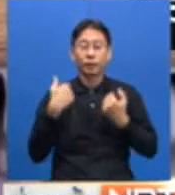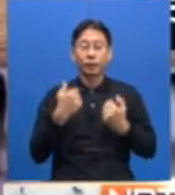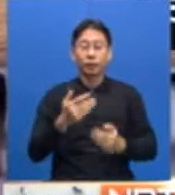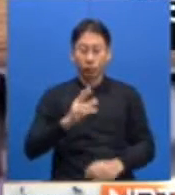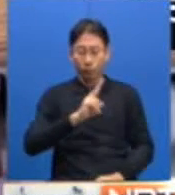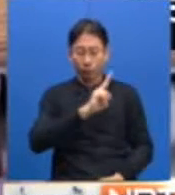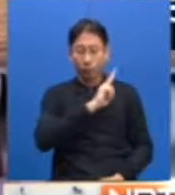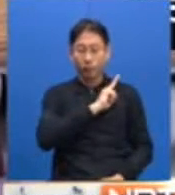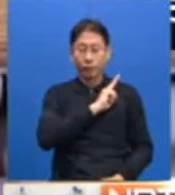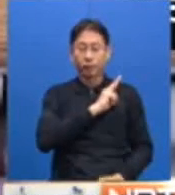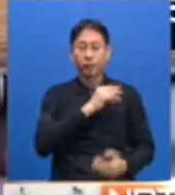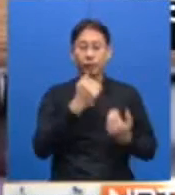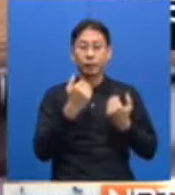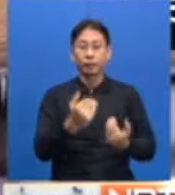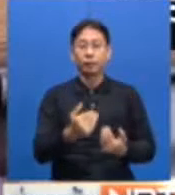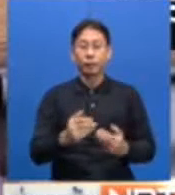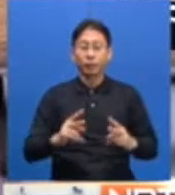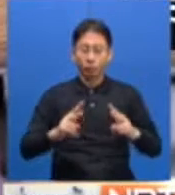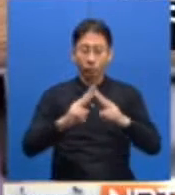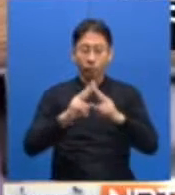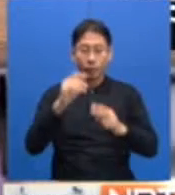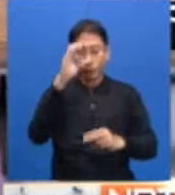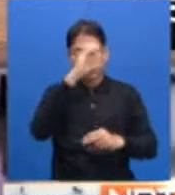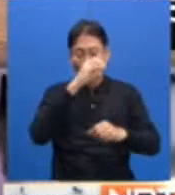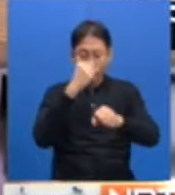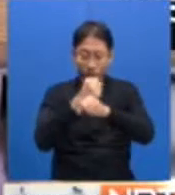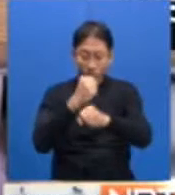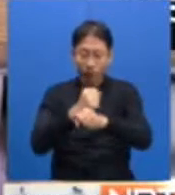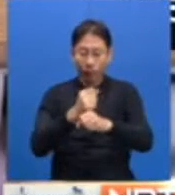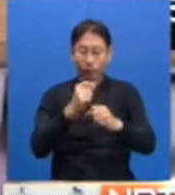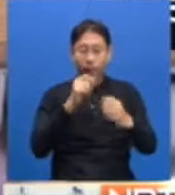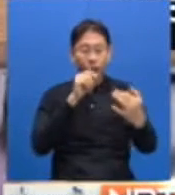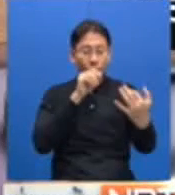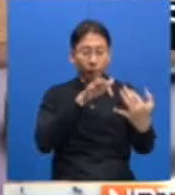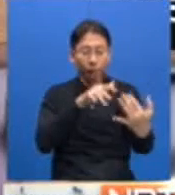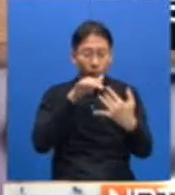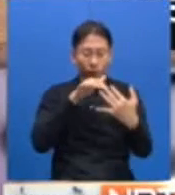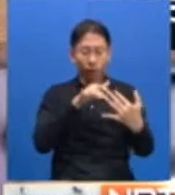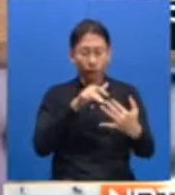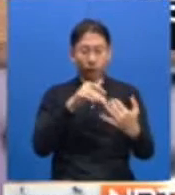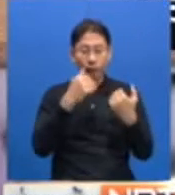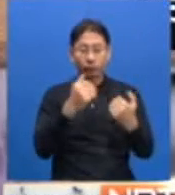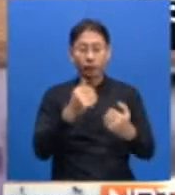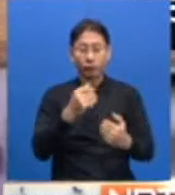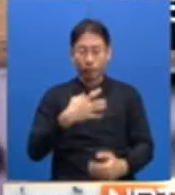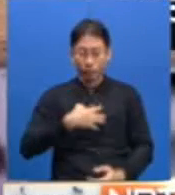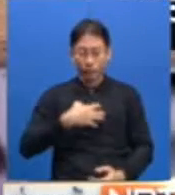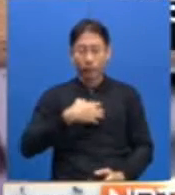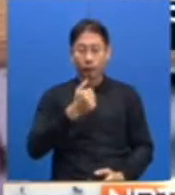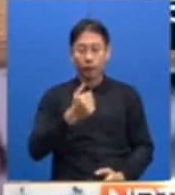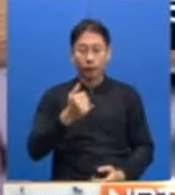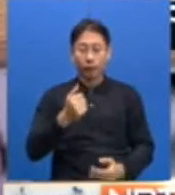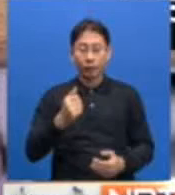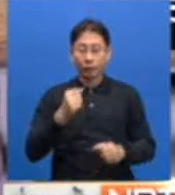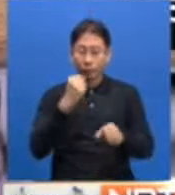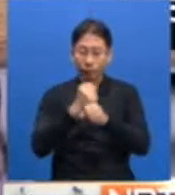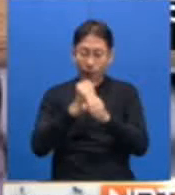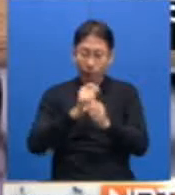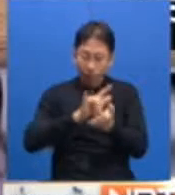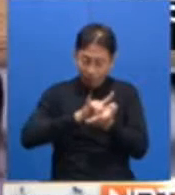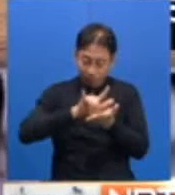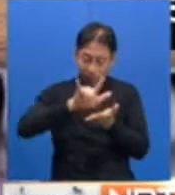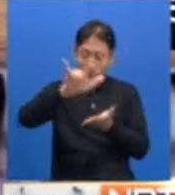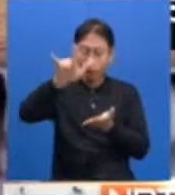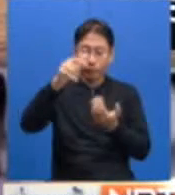เองนอกจากนี้ค่ะกรมการจัดหางานก็จะติดต่อและก็สอบถามถึงความต้องการด้วยหากต้องการเดินทางไปทำงานในต่างประเท